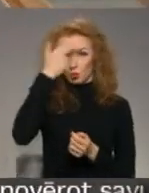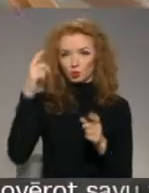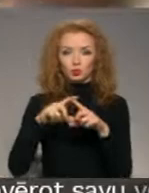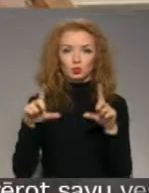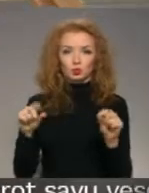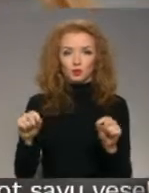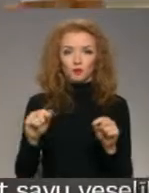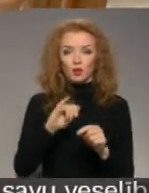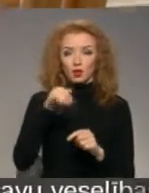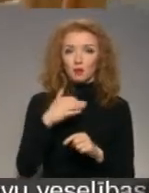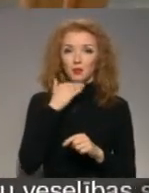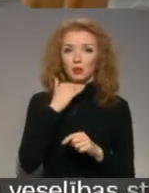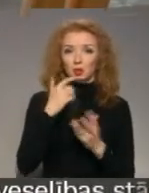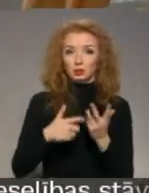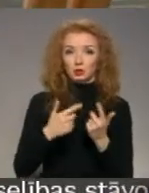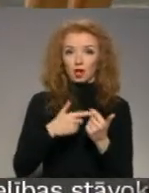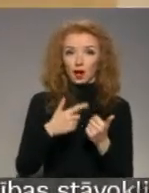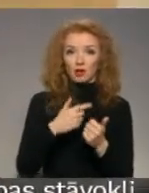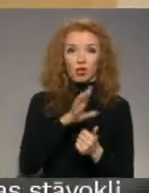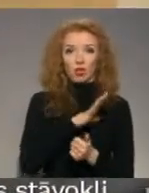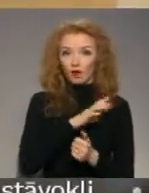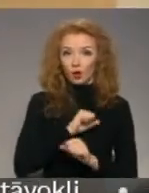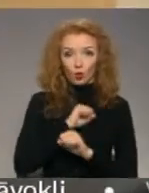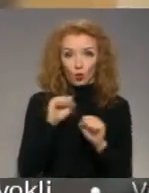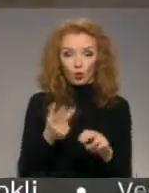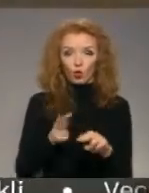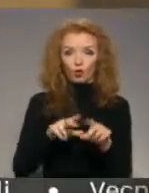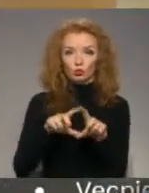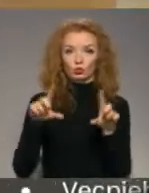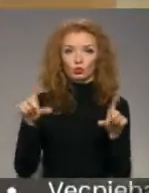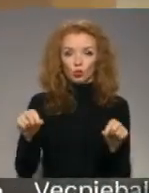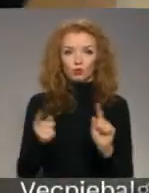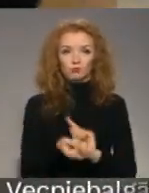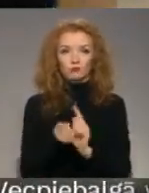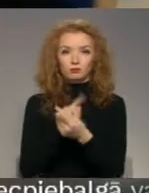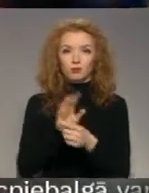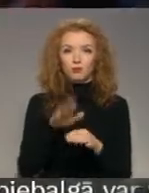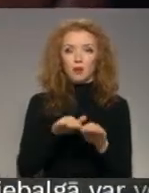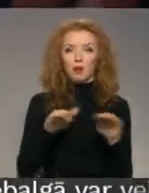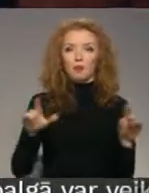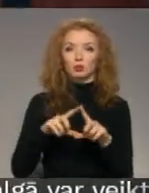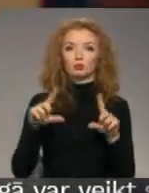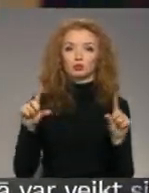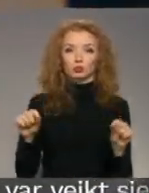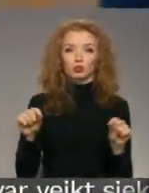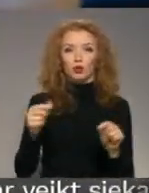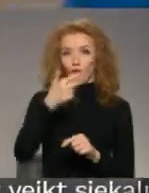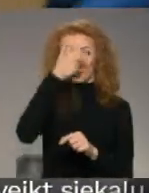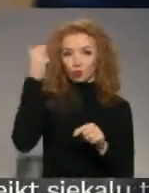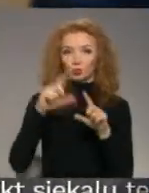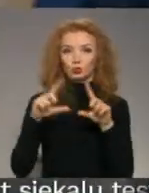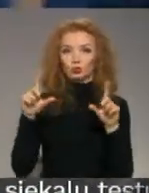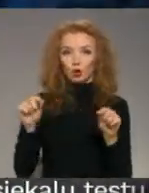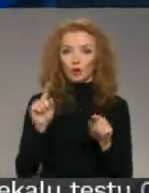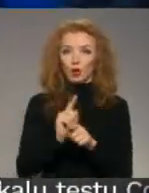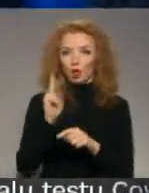vidusskolām. Ja pietiekamu skolēnu skaitu nevarēs nodrošināt, tad skolu nāksies pārveidot par pamatskolu. Vidusskolām būs jāgarantē